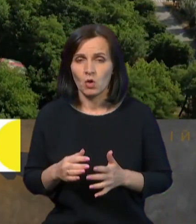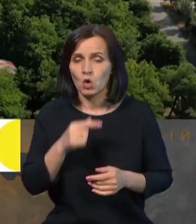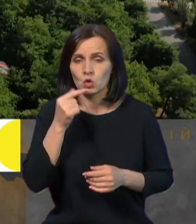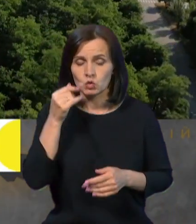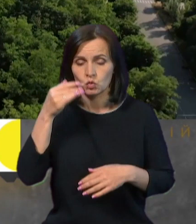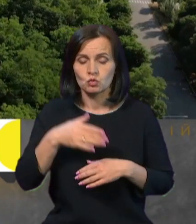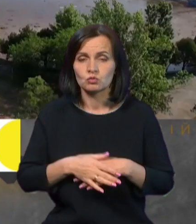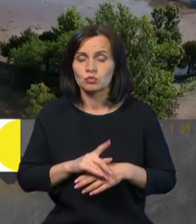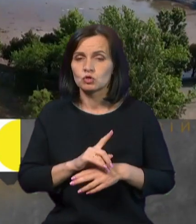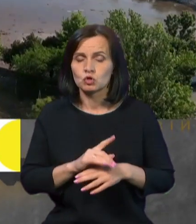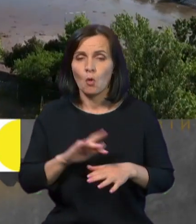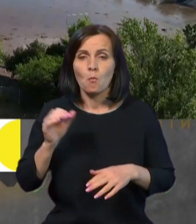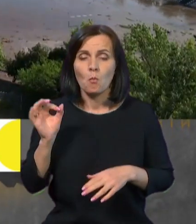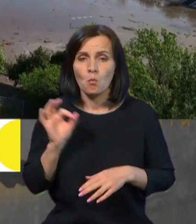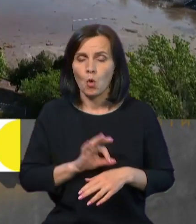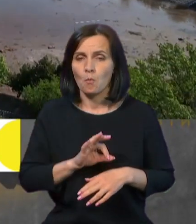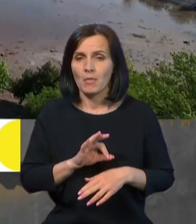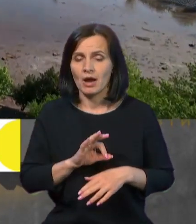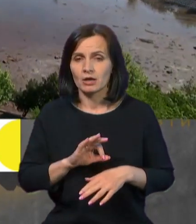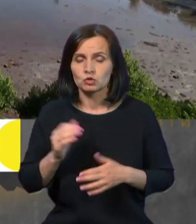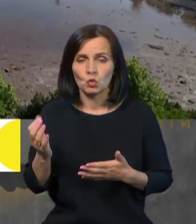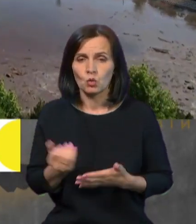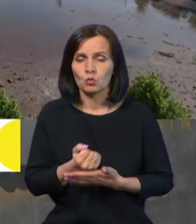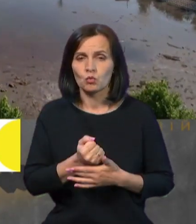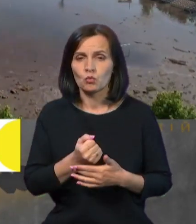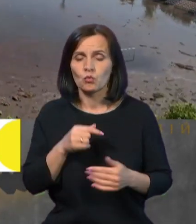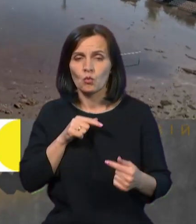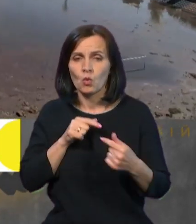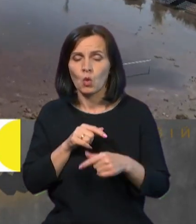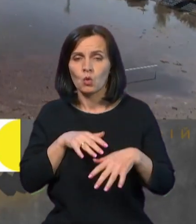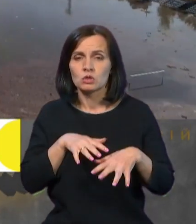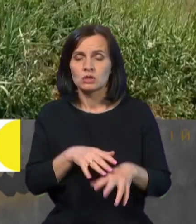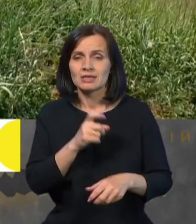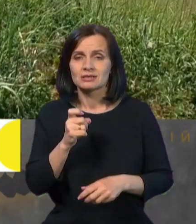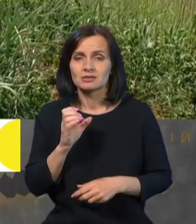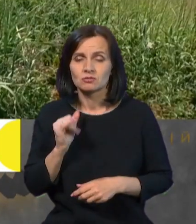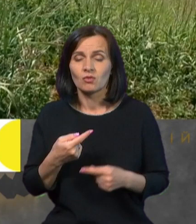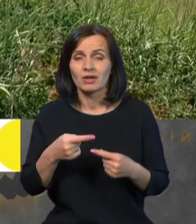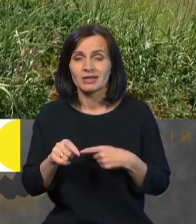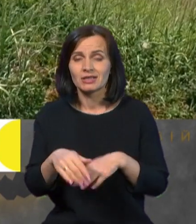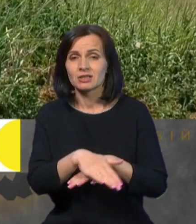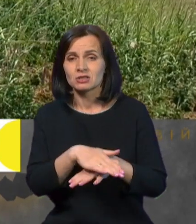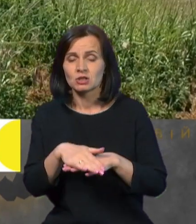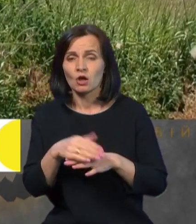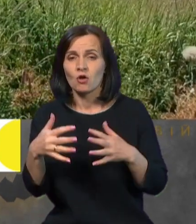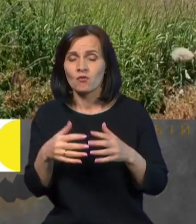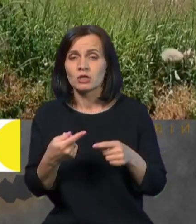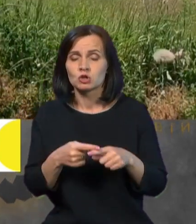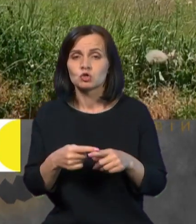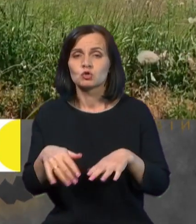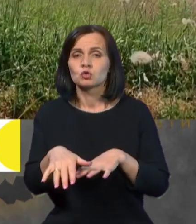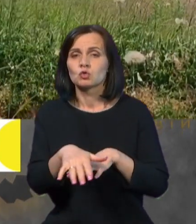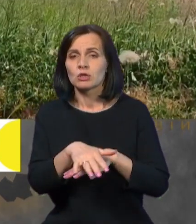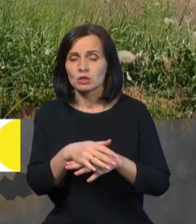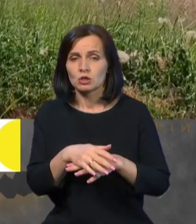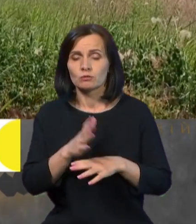що на момент успішного контрнаступу ЗСУ на інших ділянках фронту цю територію прийдеться